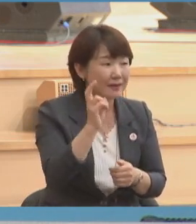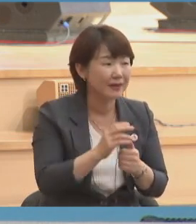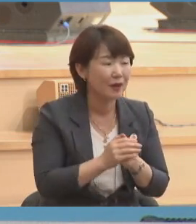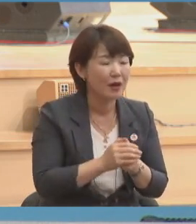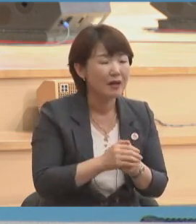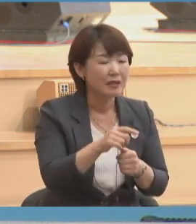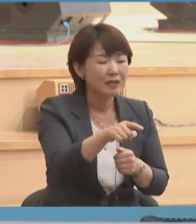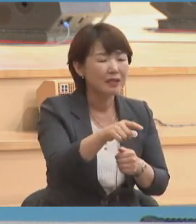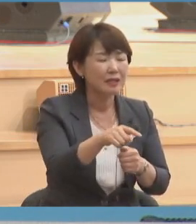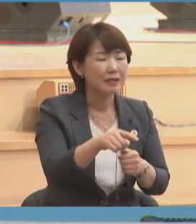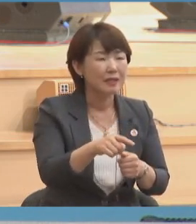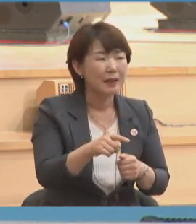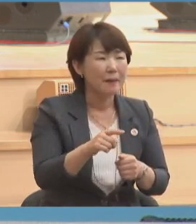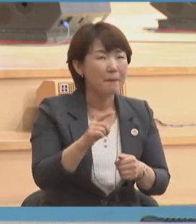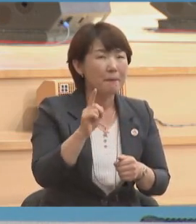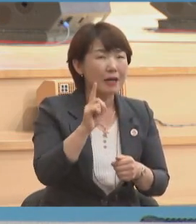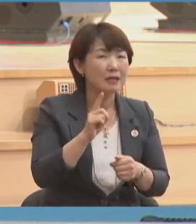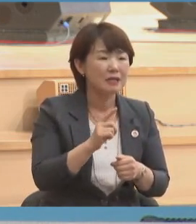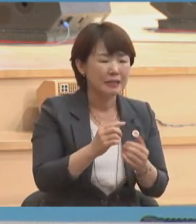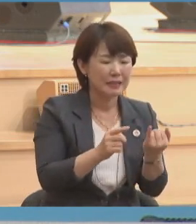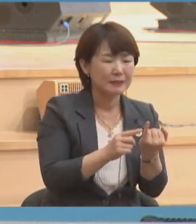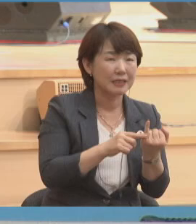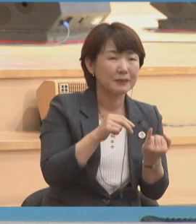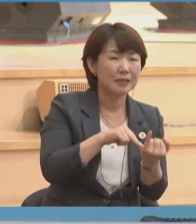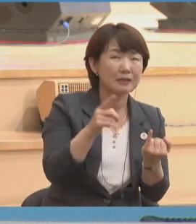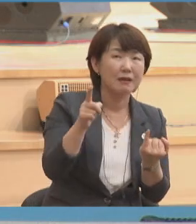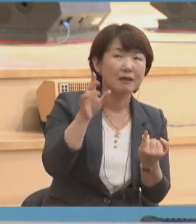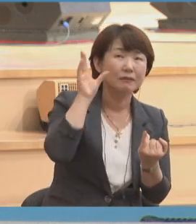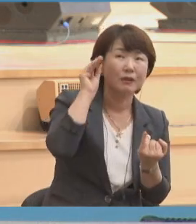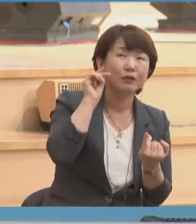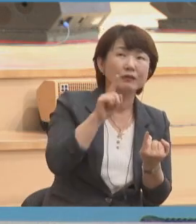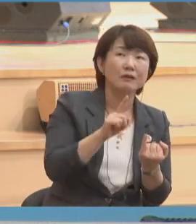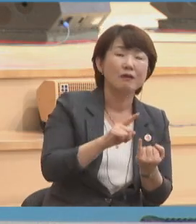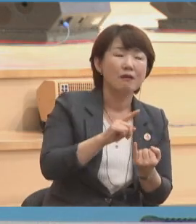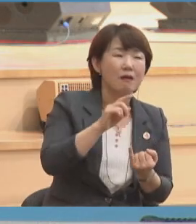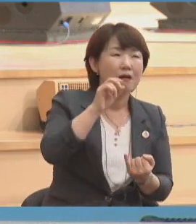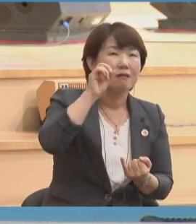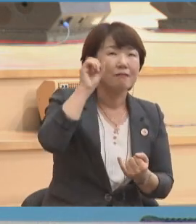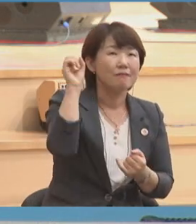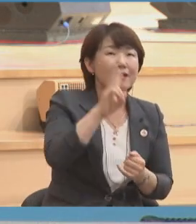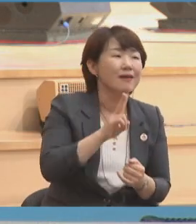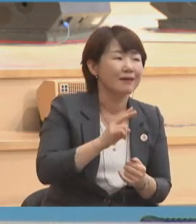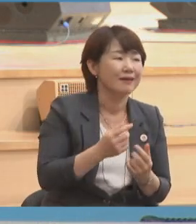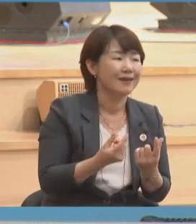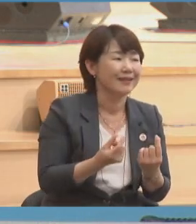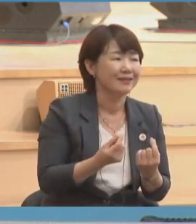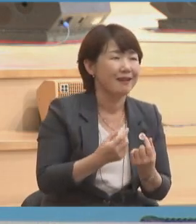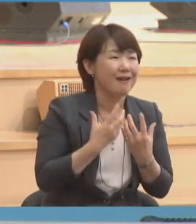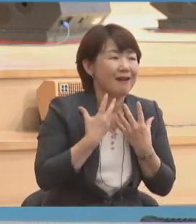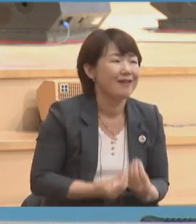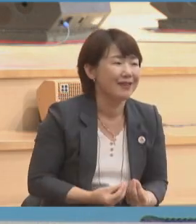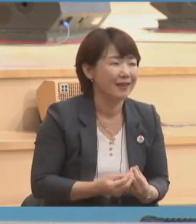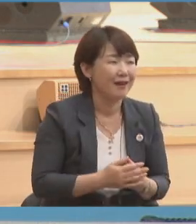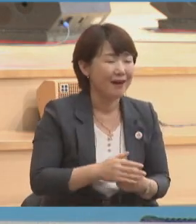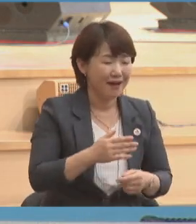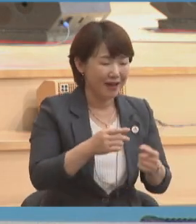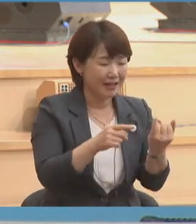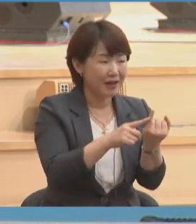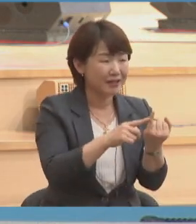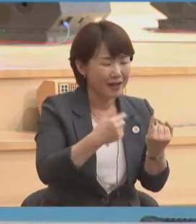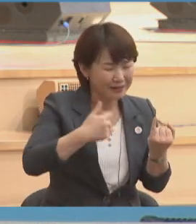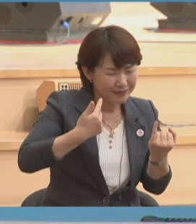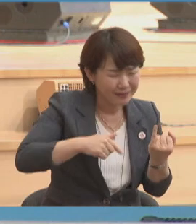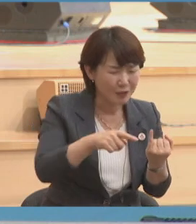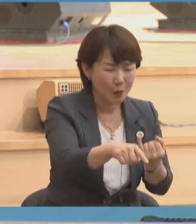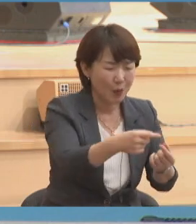이 광고가 이북에는 막 와 청청평역처럼 그렇게 들렸대요. 나는 늘 예배당의 앞자리에 내가